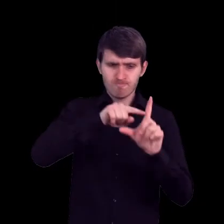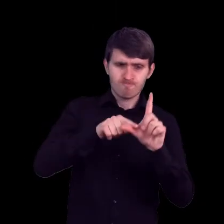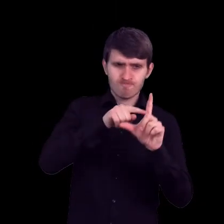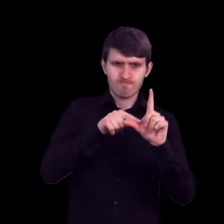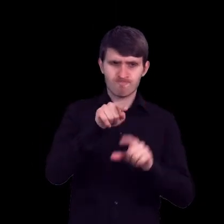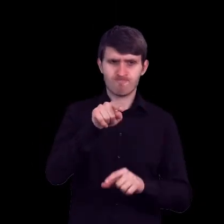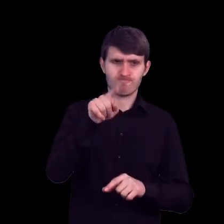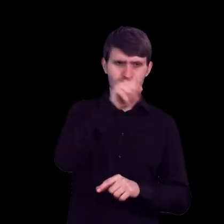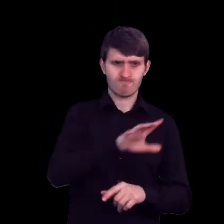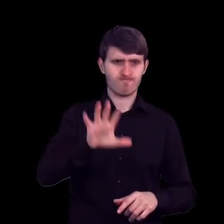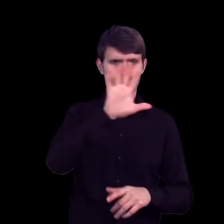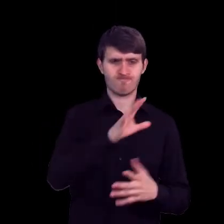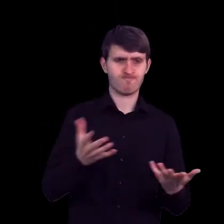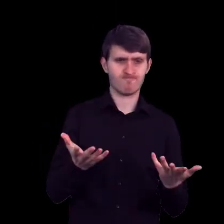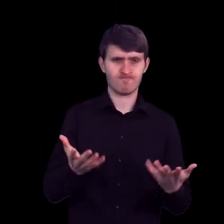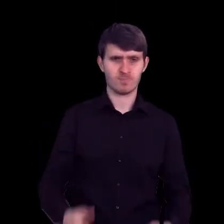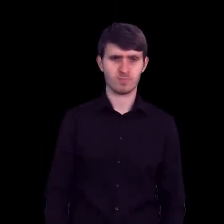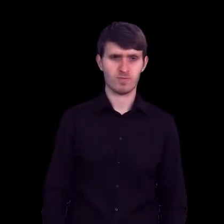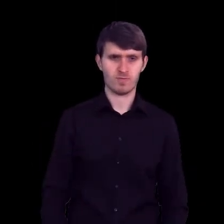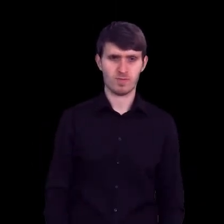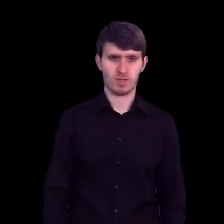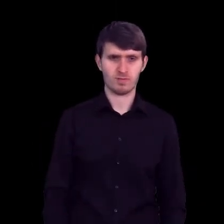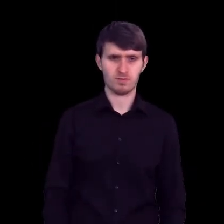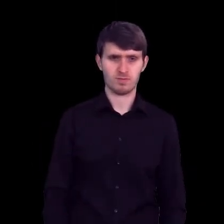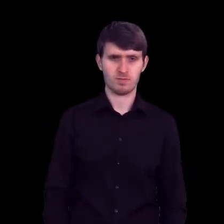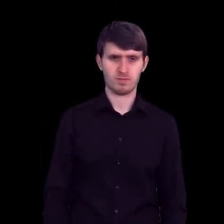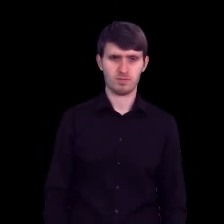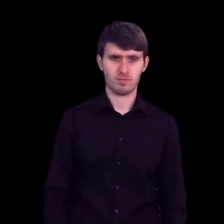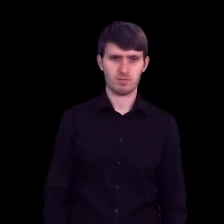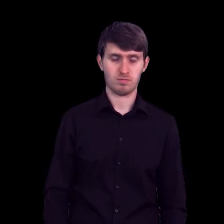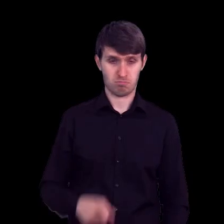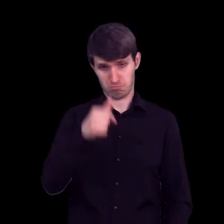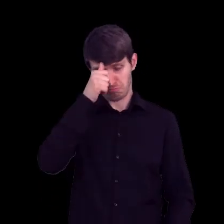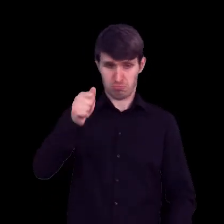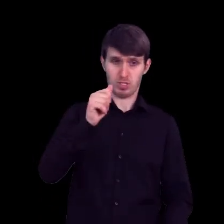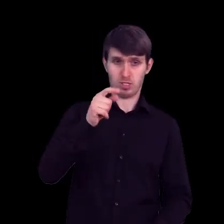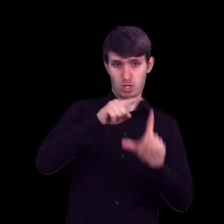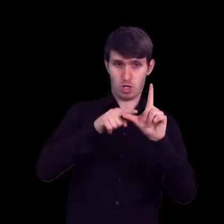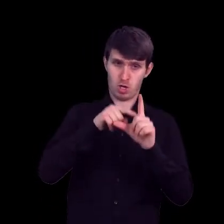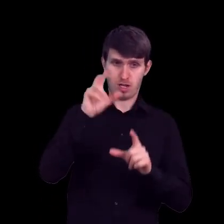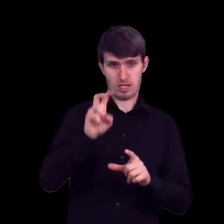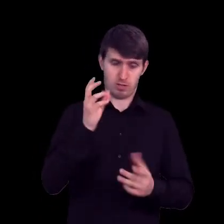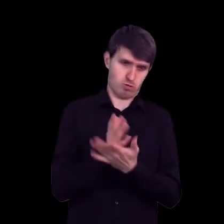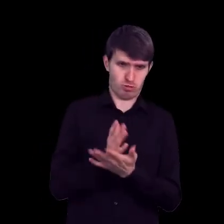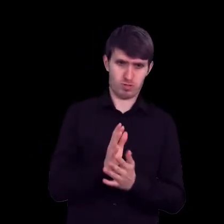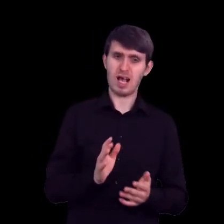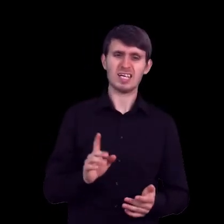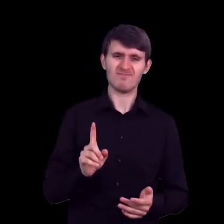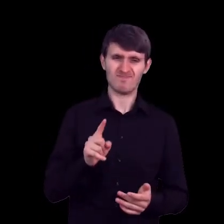Jak można by opisać... Jak można by opisać ten kąt? Czy wystarczy powiedzieć kąt H?